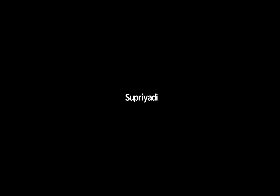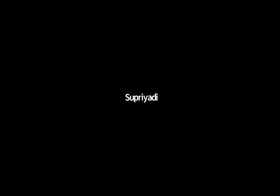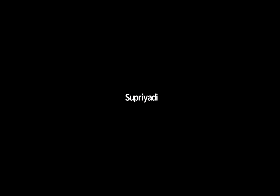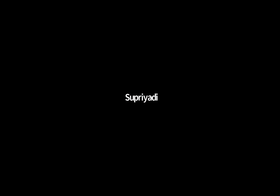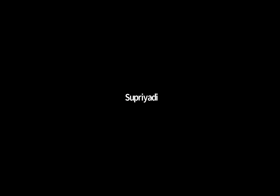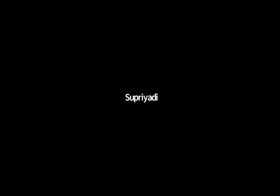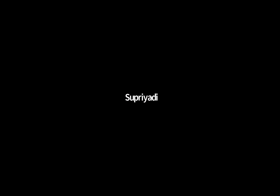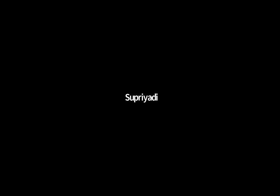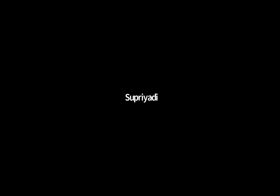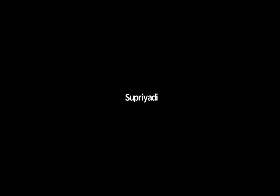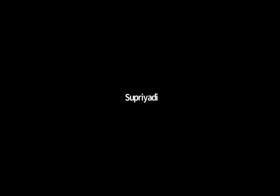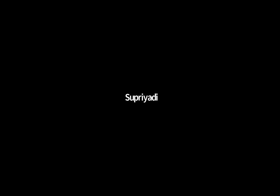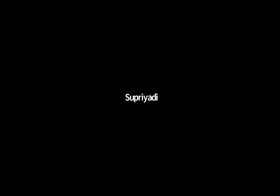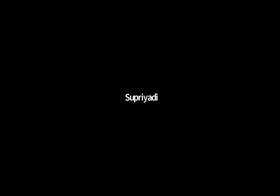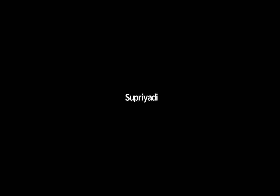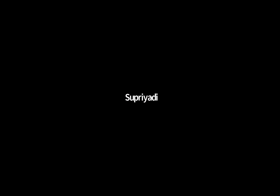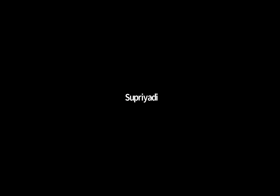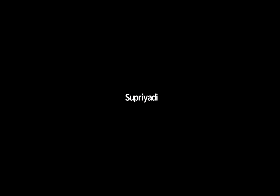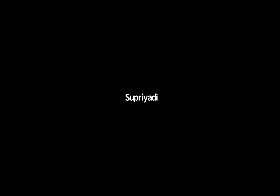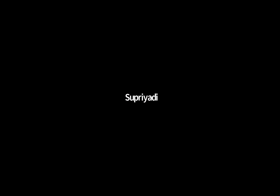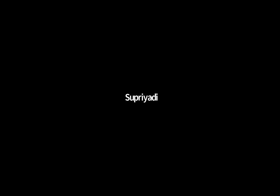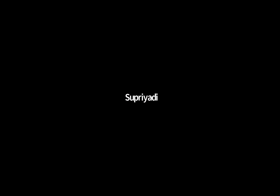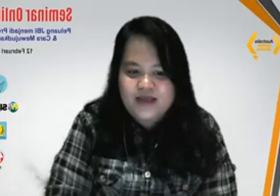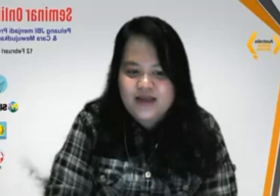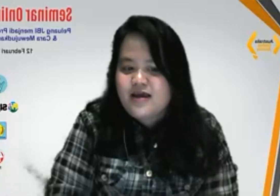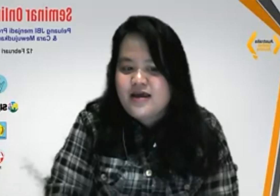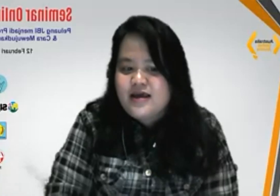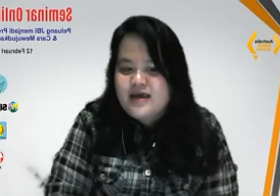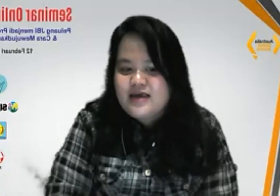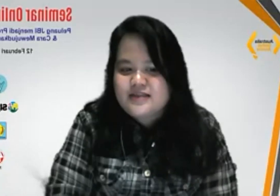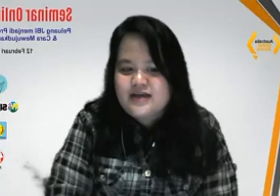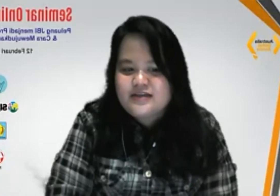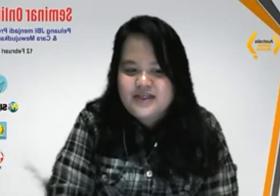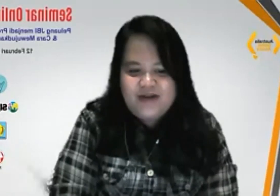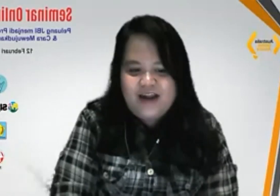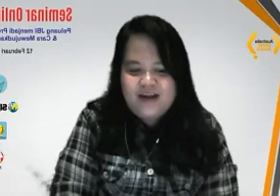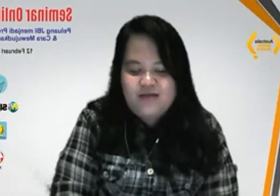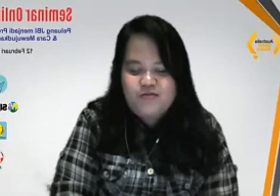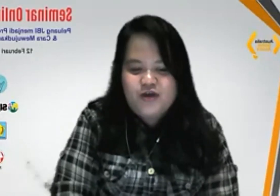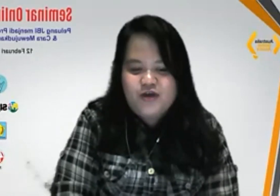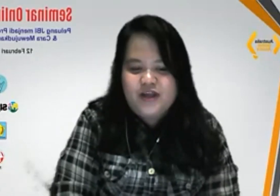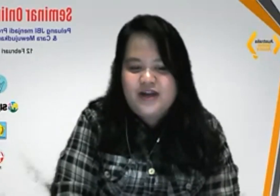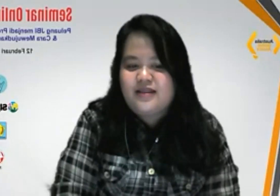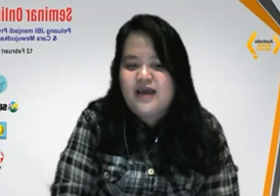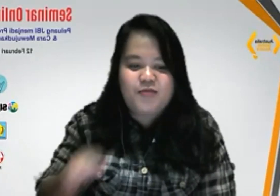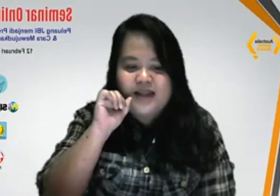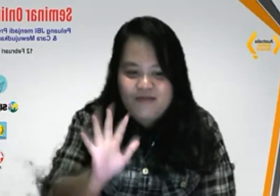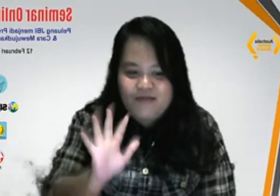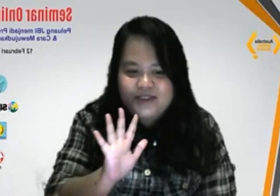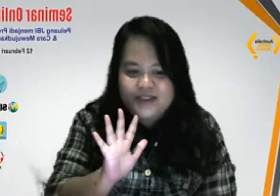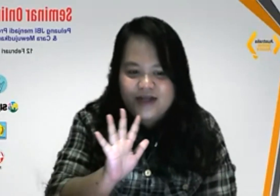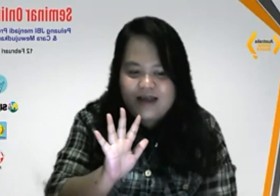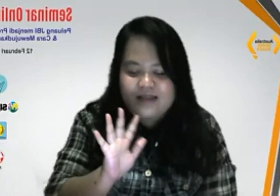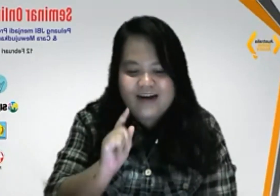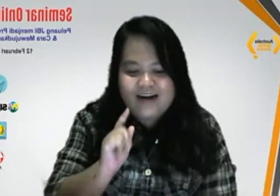memfollow Instagram adzab ke Indonesia dan dikit instastory semenarik mungkin nanti akan kami pilih